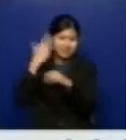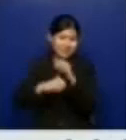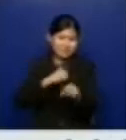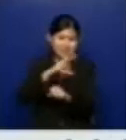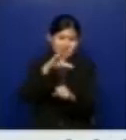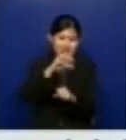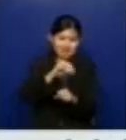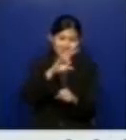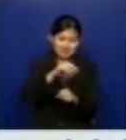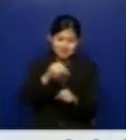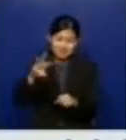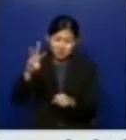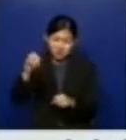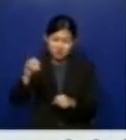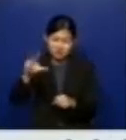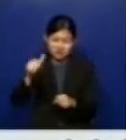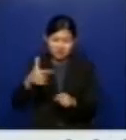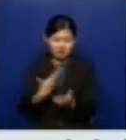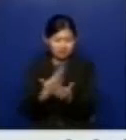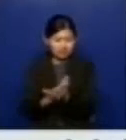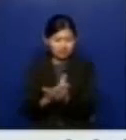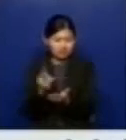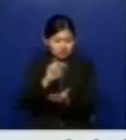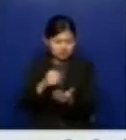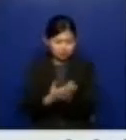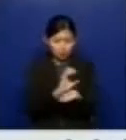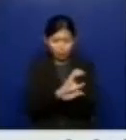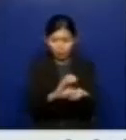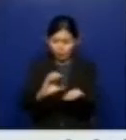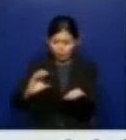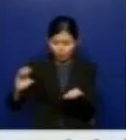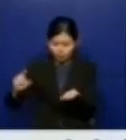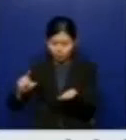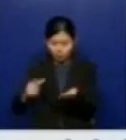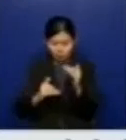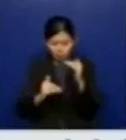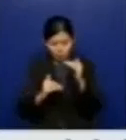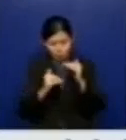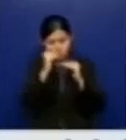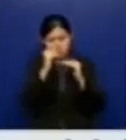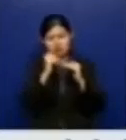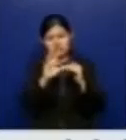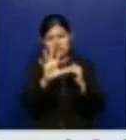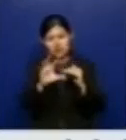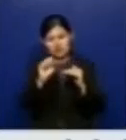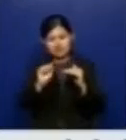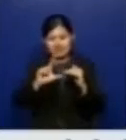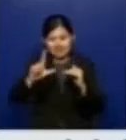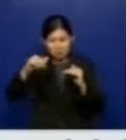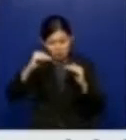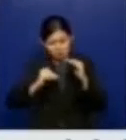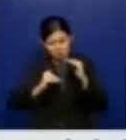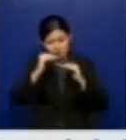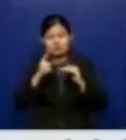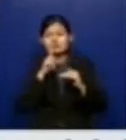นี่ยท่านใช้เงินโดยการอนุมัติงบกลางของท่านเกิน 500,000 ล้านมันเกิดประโยชน์อะ